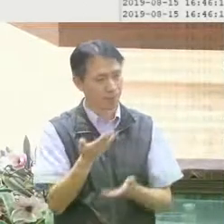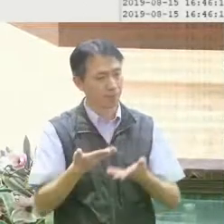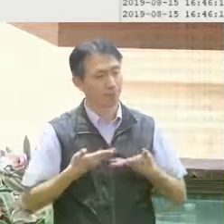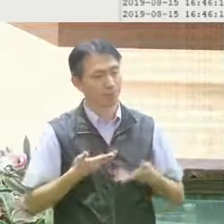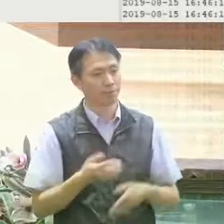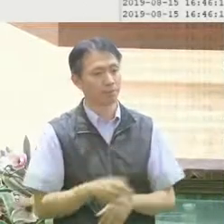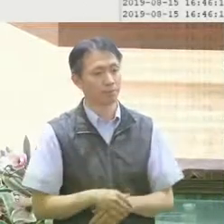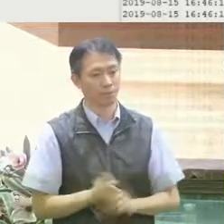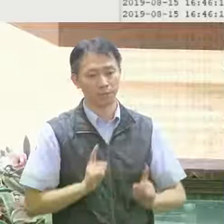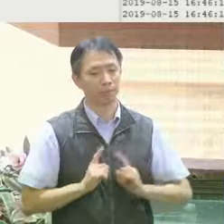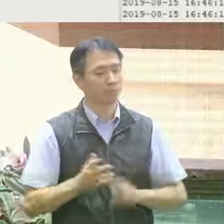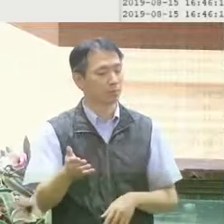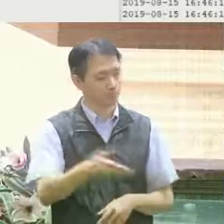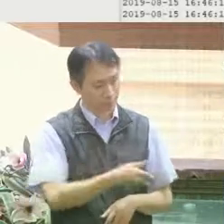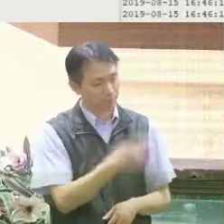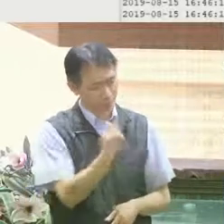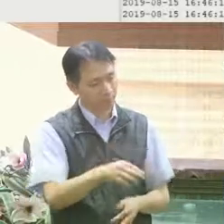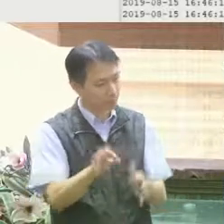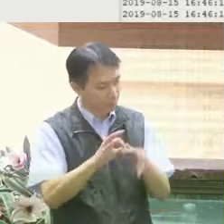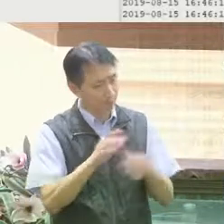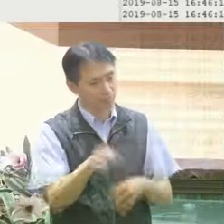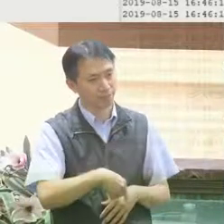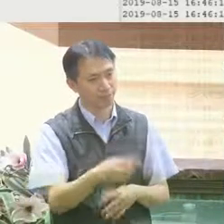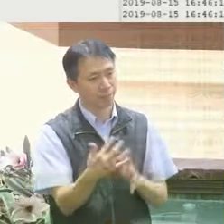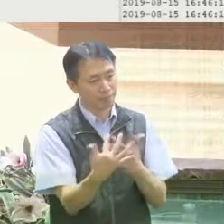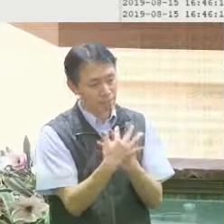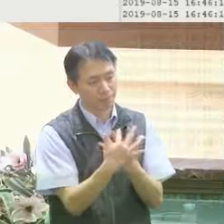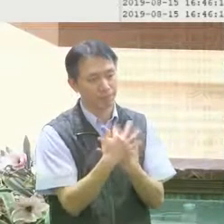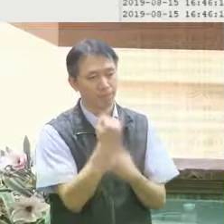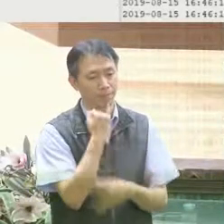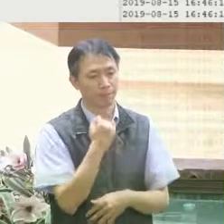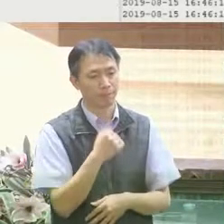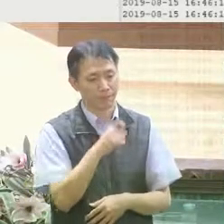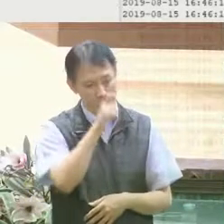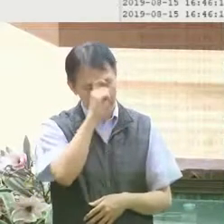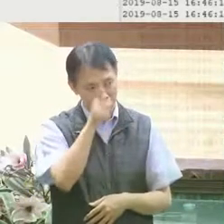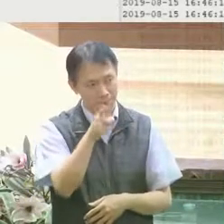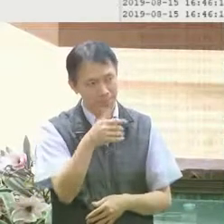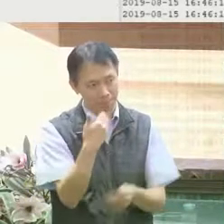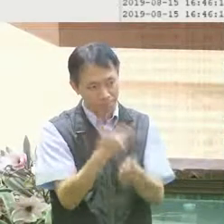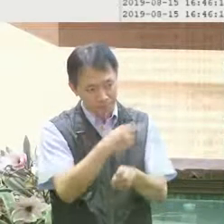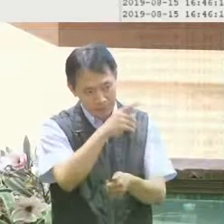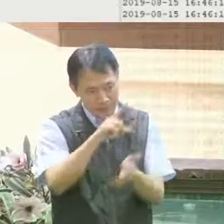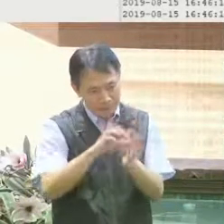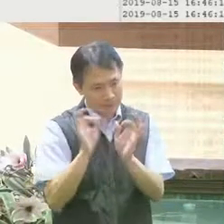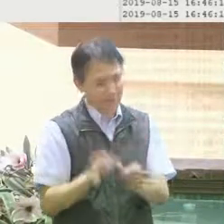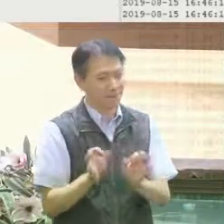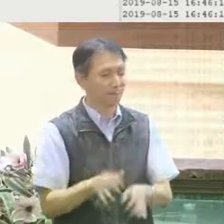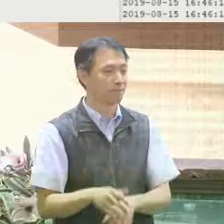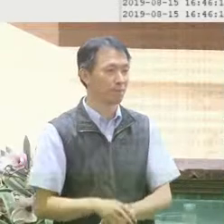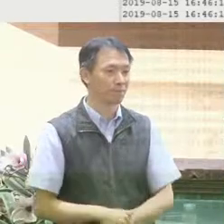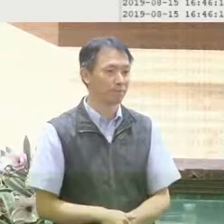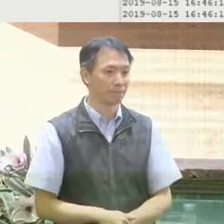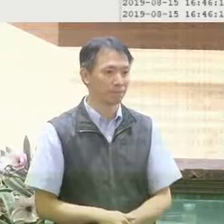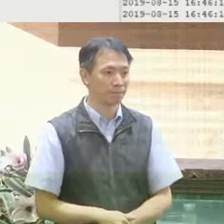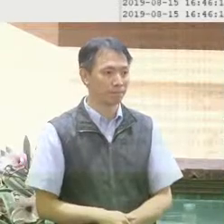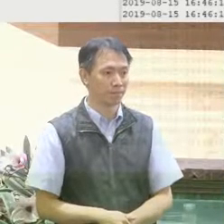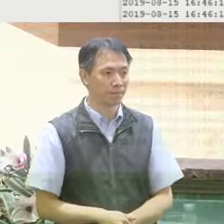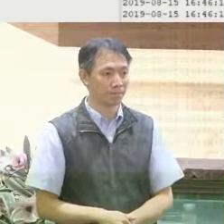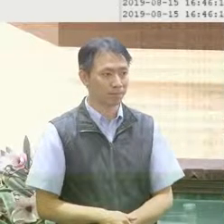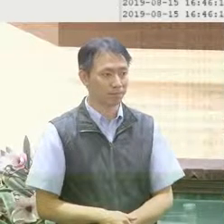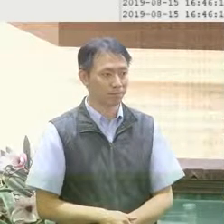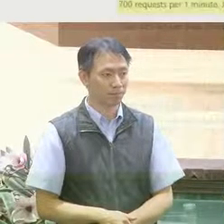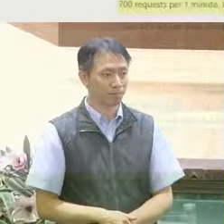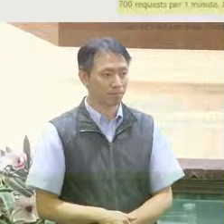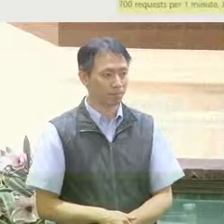就放任无效的攻击继续来，目的是要消耗他们的时间，减低他们改变攻击的方法的